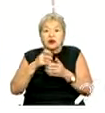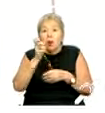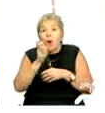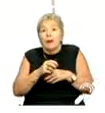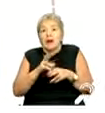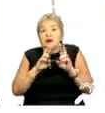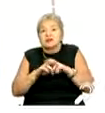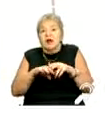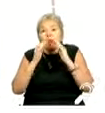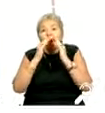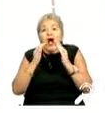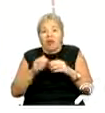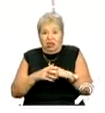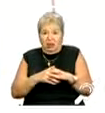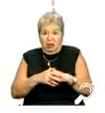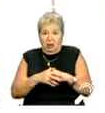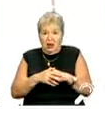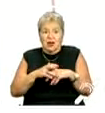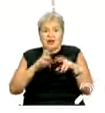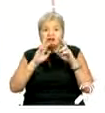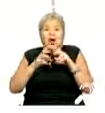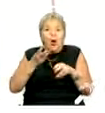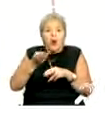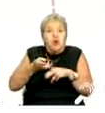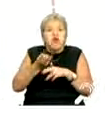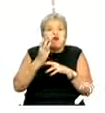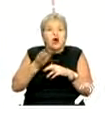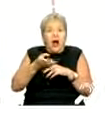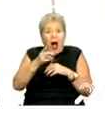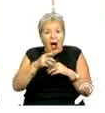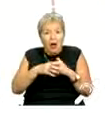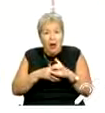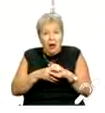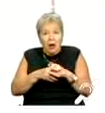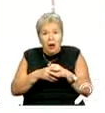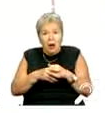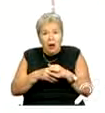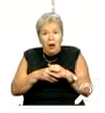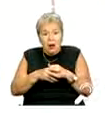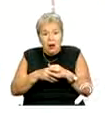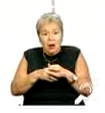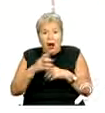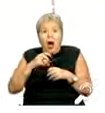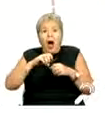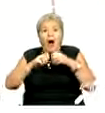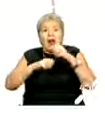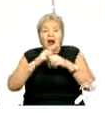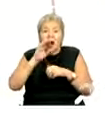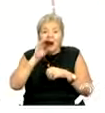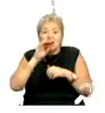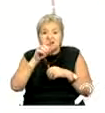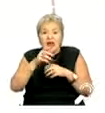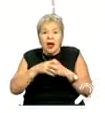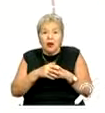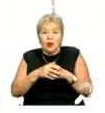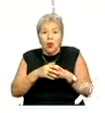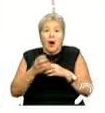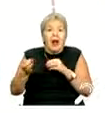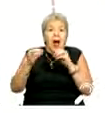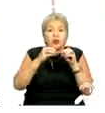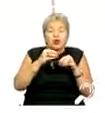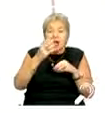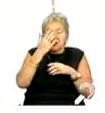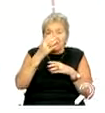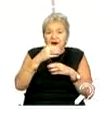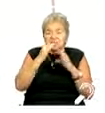în case. Stăm cu furcile, uitați furcă acolo. Deci și-am legat câine, de acolo l-am adus aici. Primăria